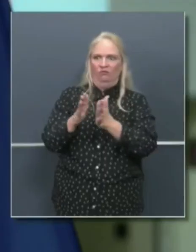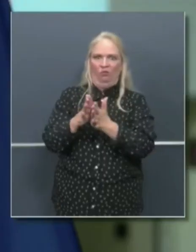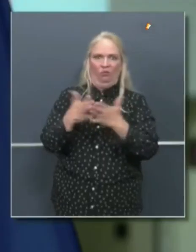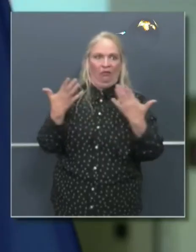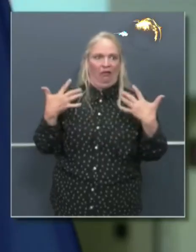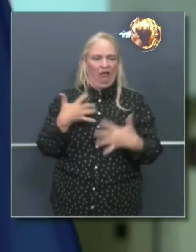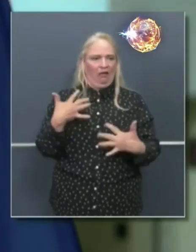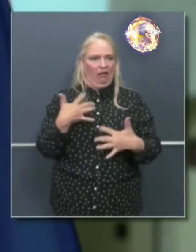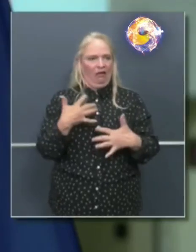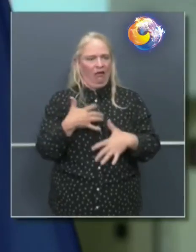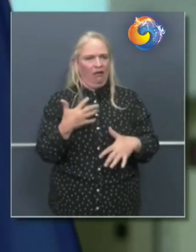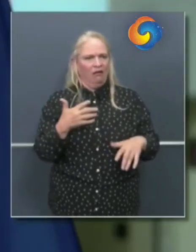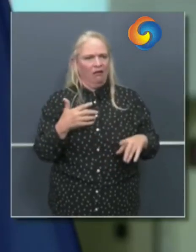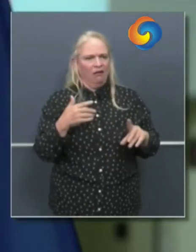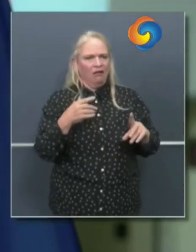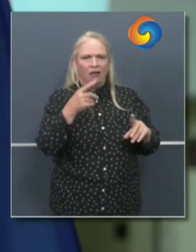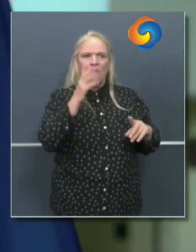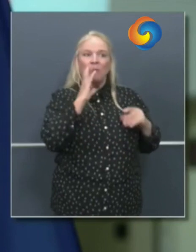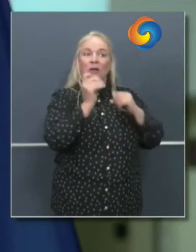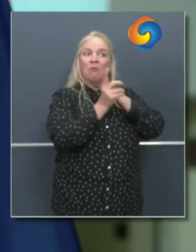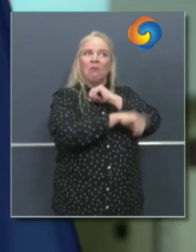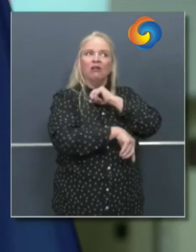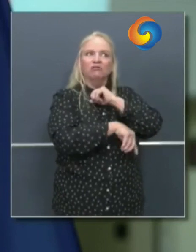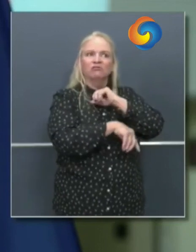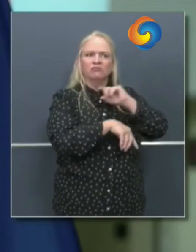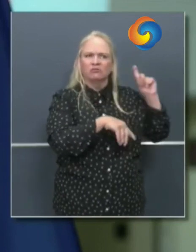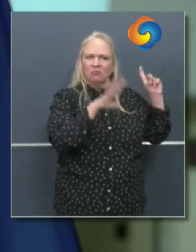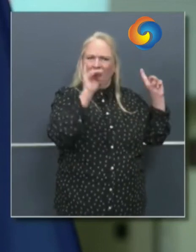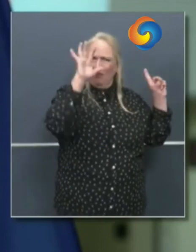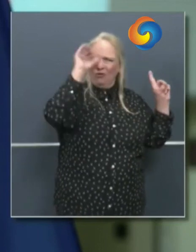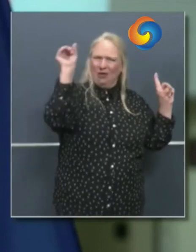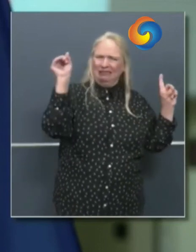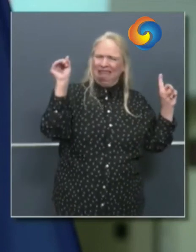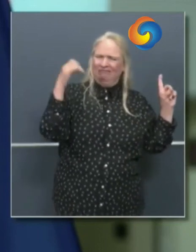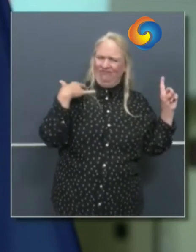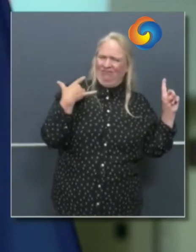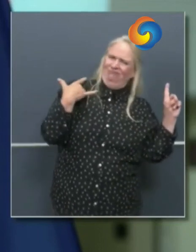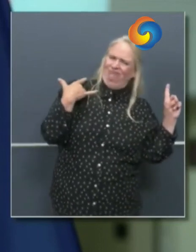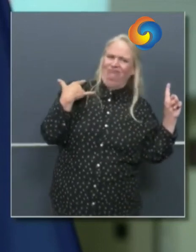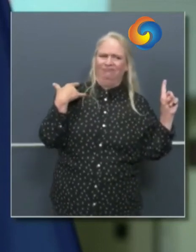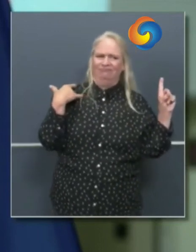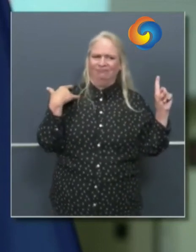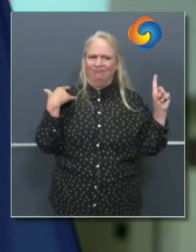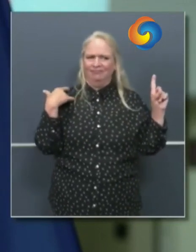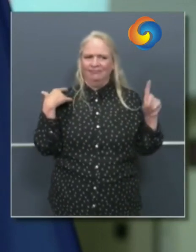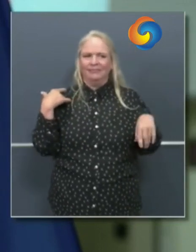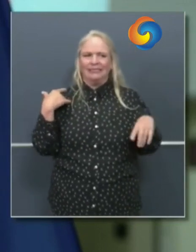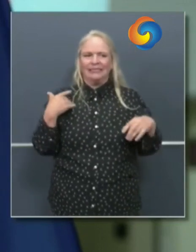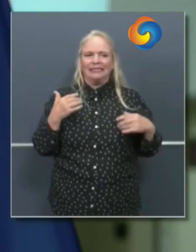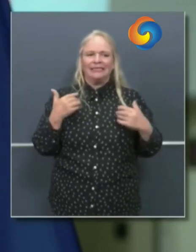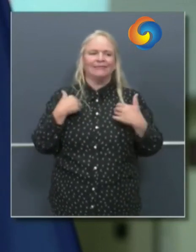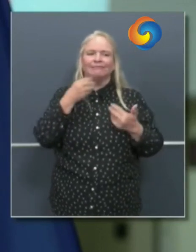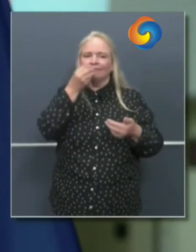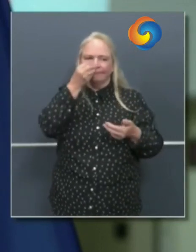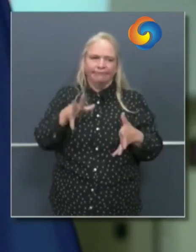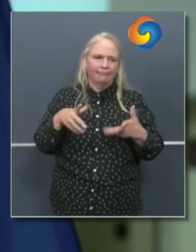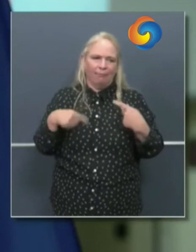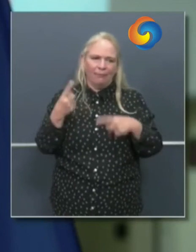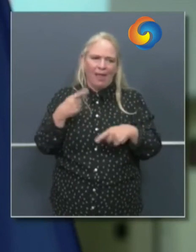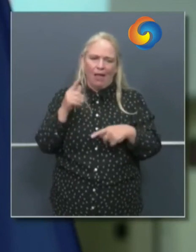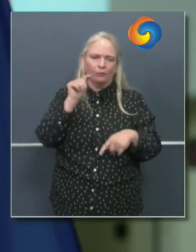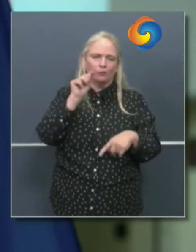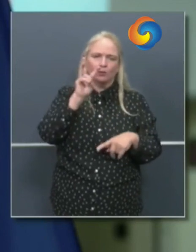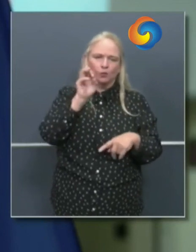我不能去当 across the slides And I can give you ad nauseum examples of why